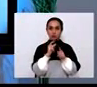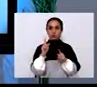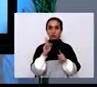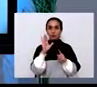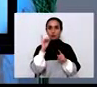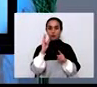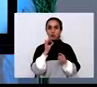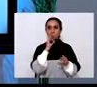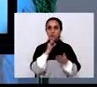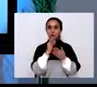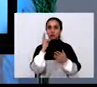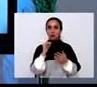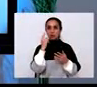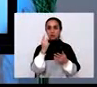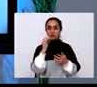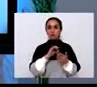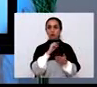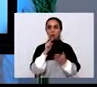«звук», отвечают на один вопрос.